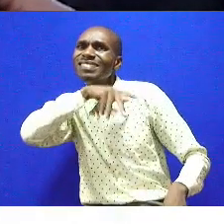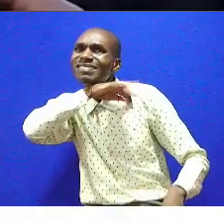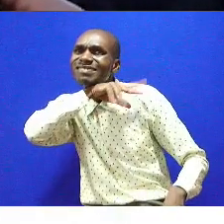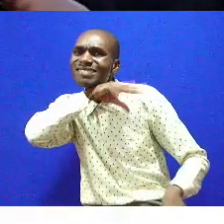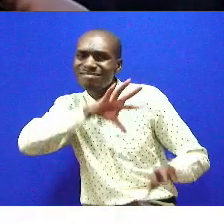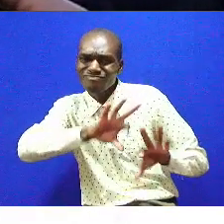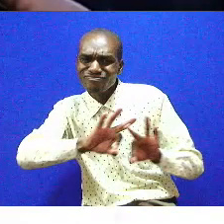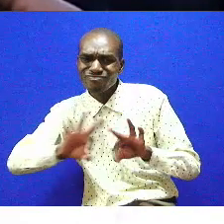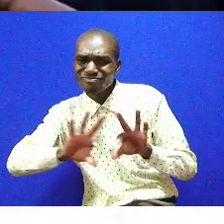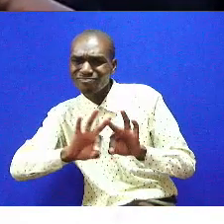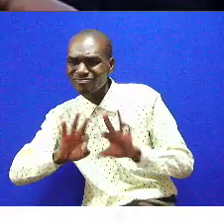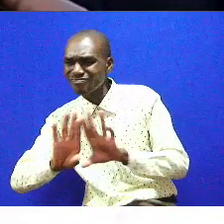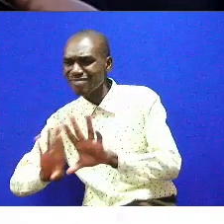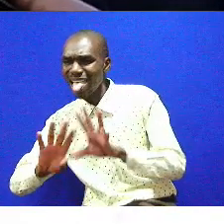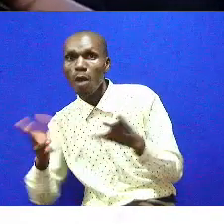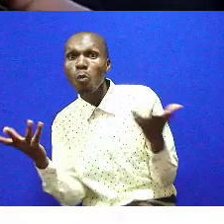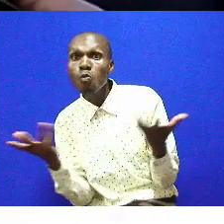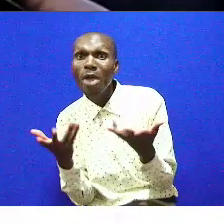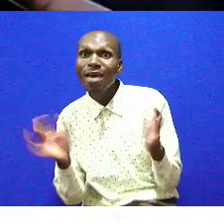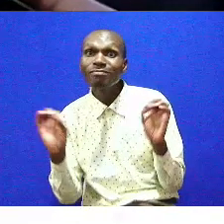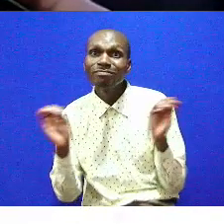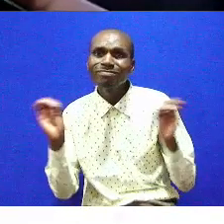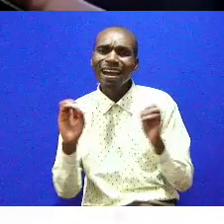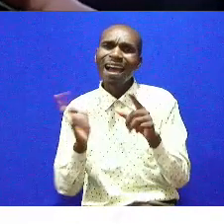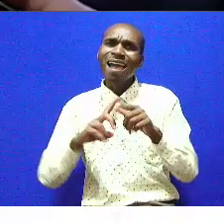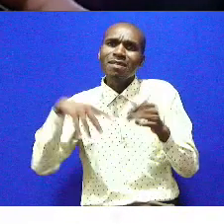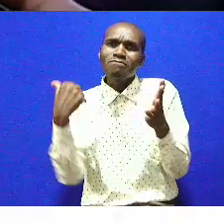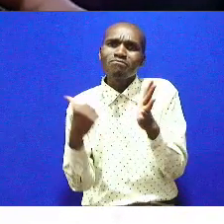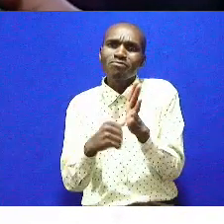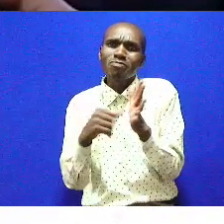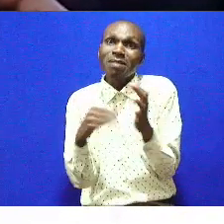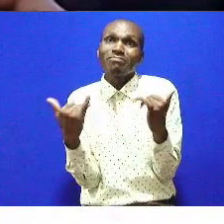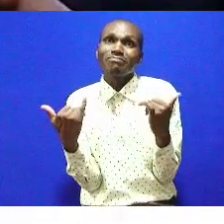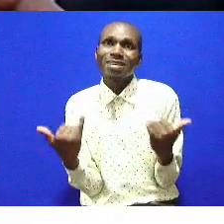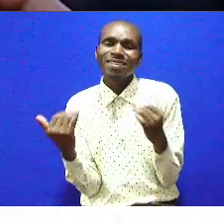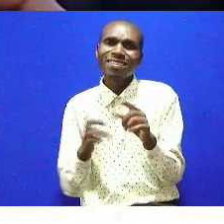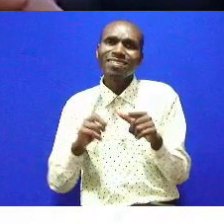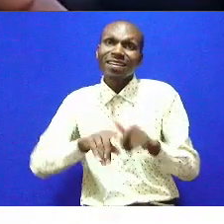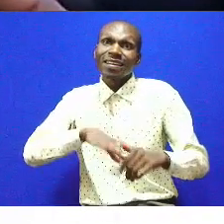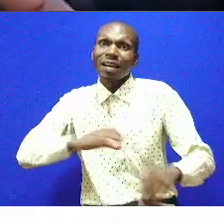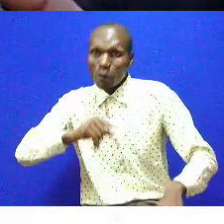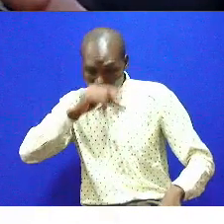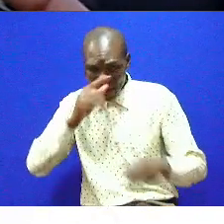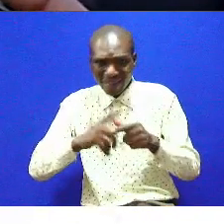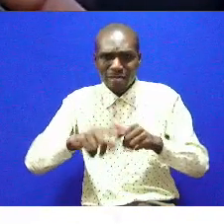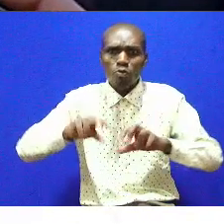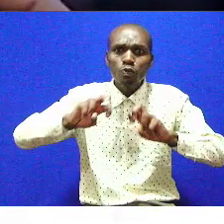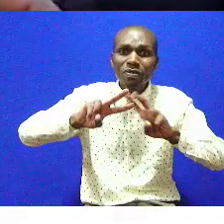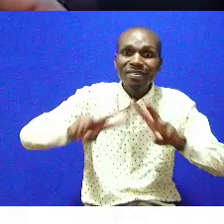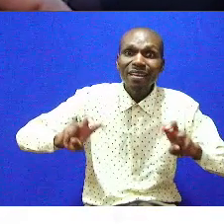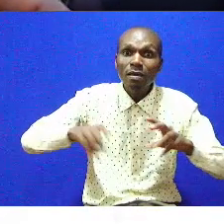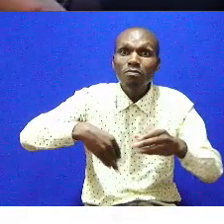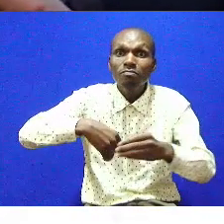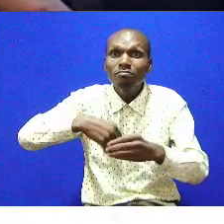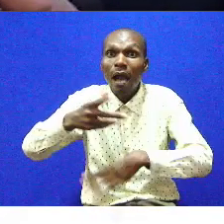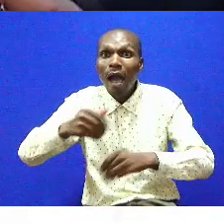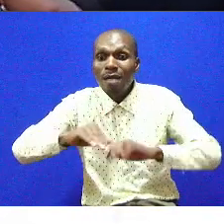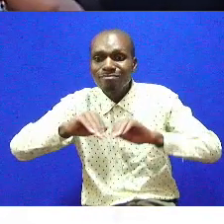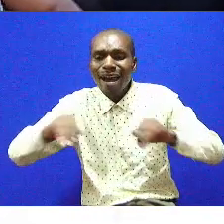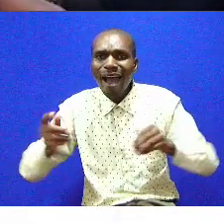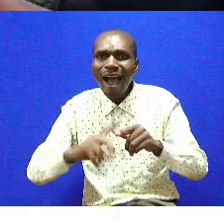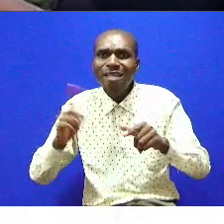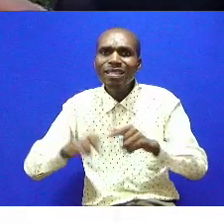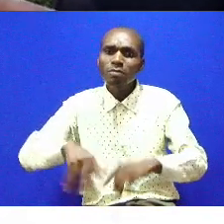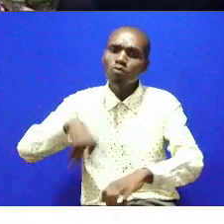oni chito nga chi anyora ase chigo chi mojando morno ringa account na be kwanda yari yase etete kogora ndebe